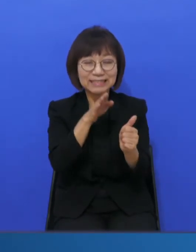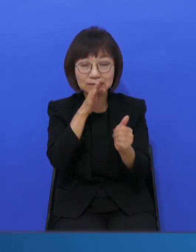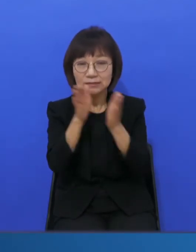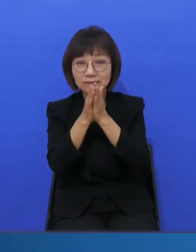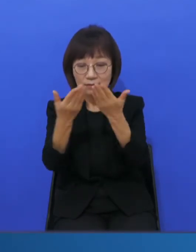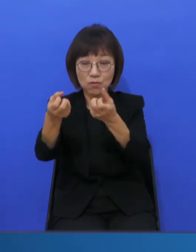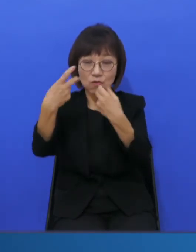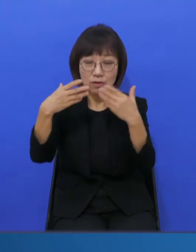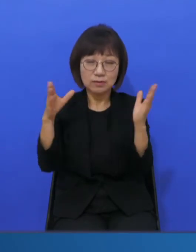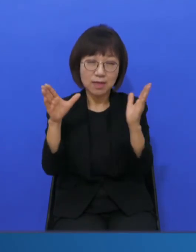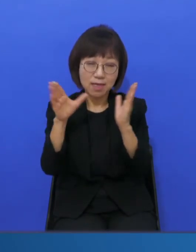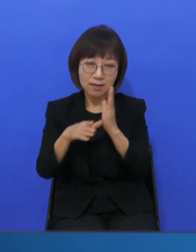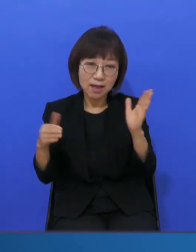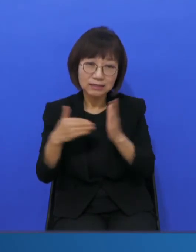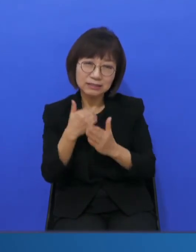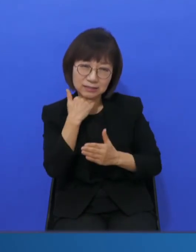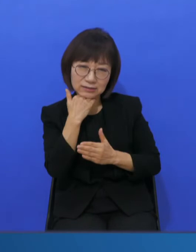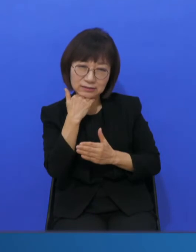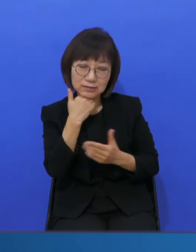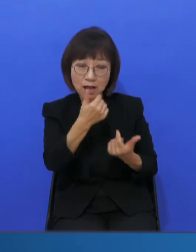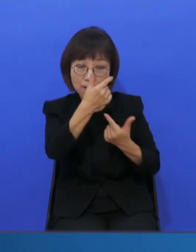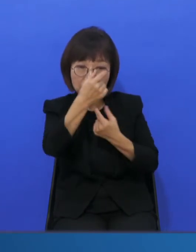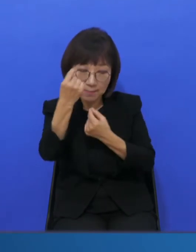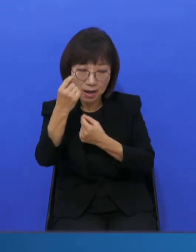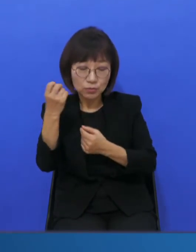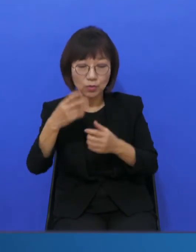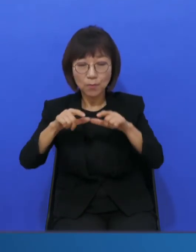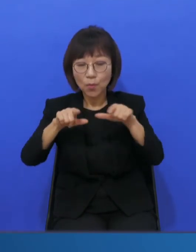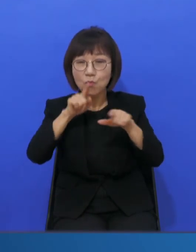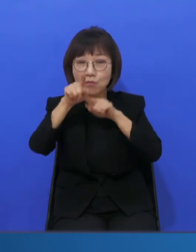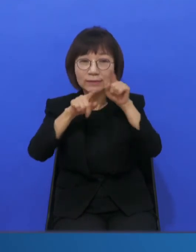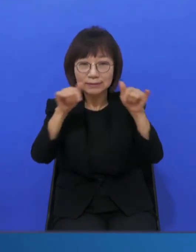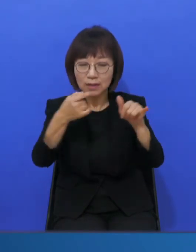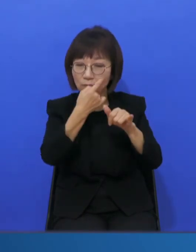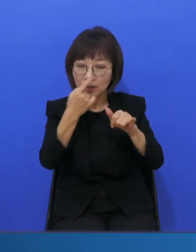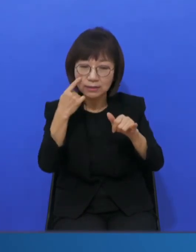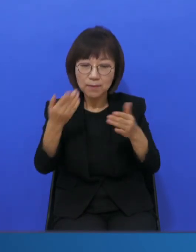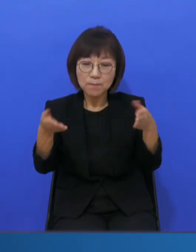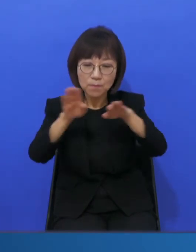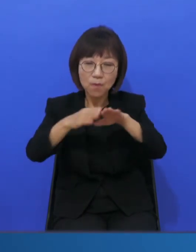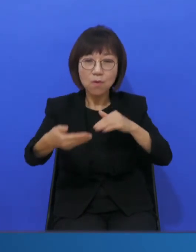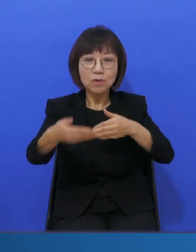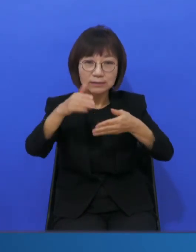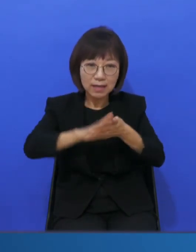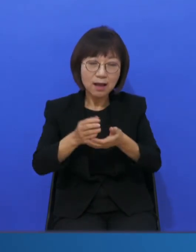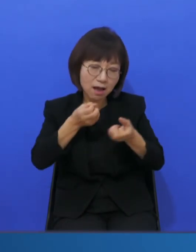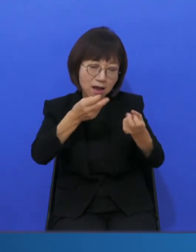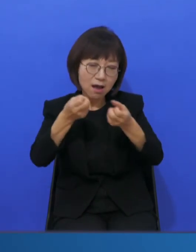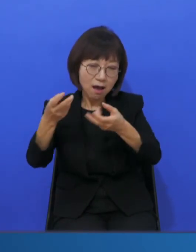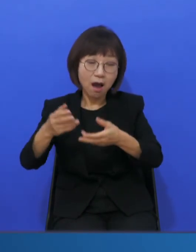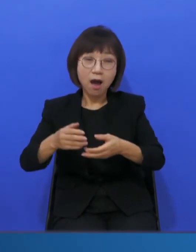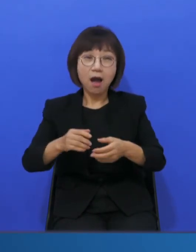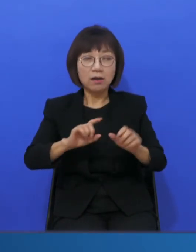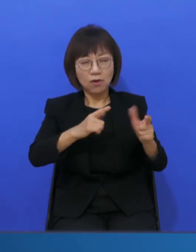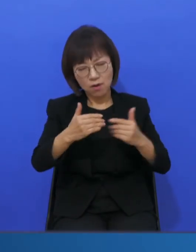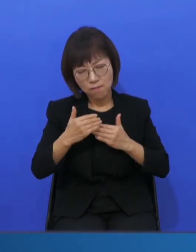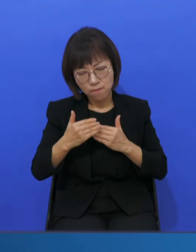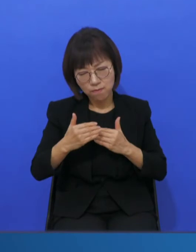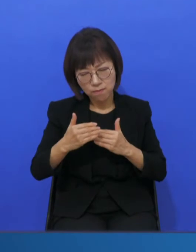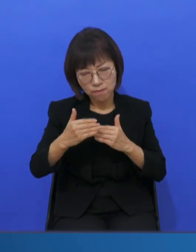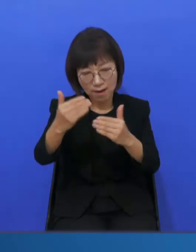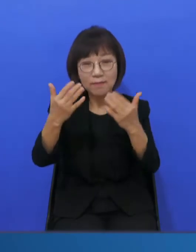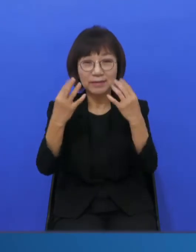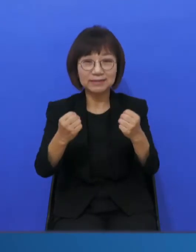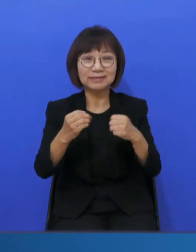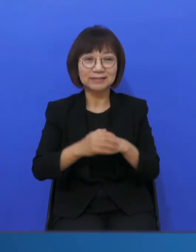나오기까지 기다리면서 정기 구독자들과 일반 주문자 확인, 포장, 발송까지 수많은 손이 거치게